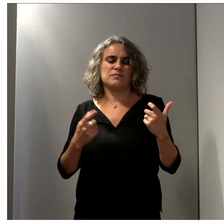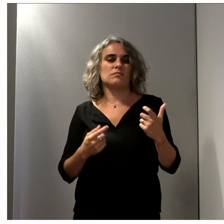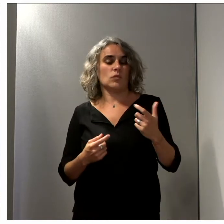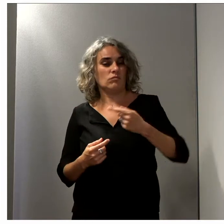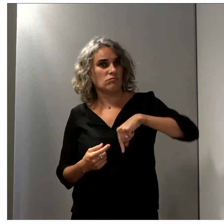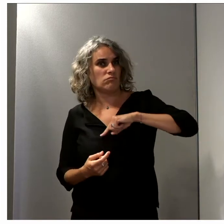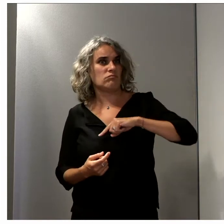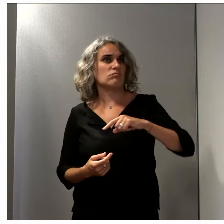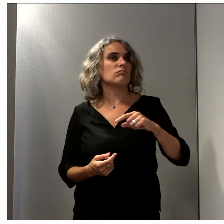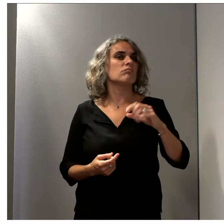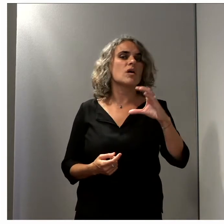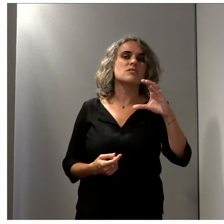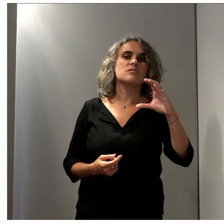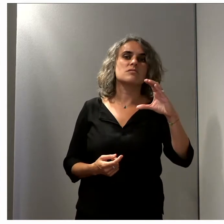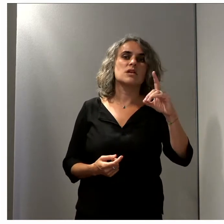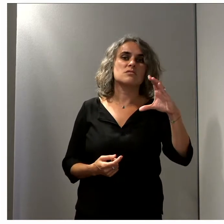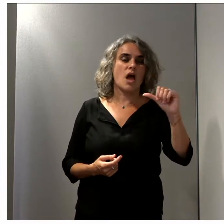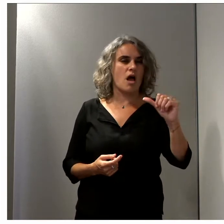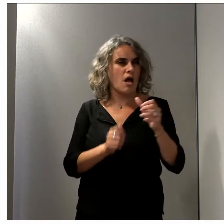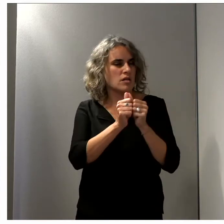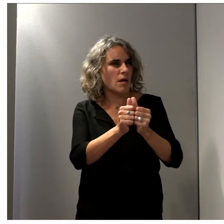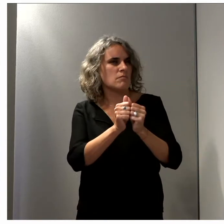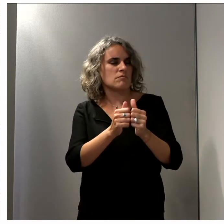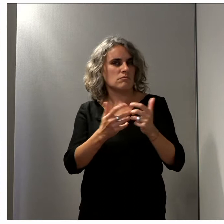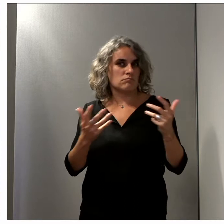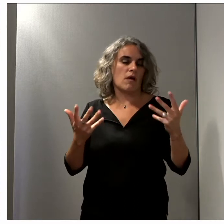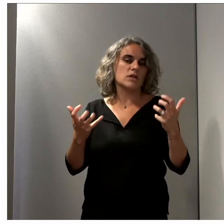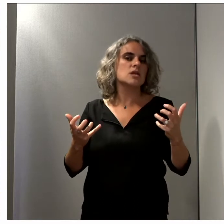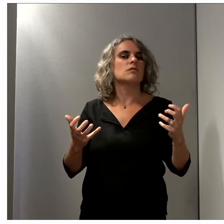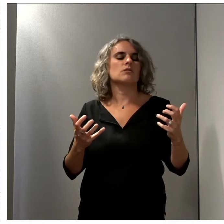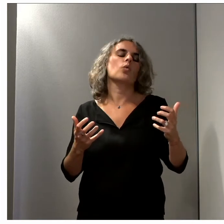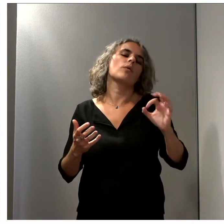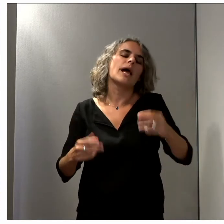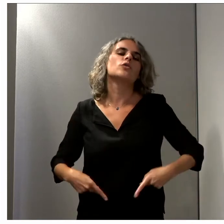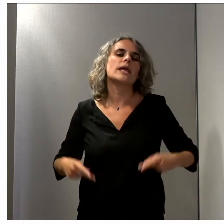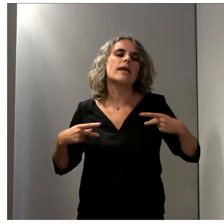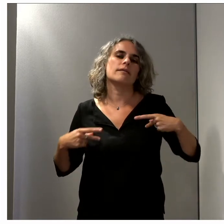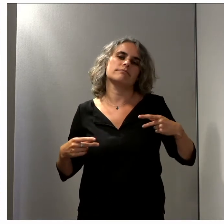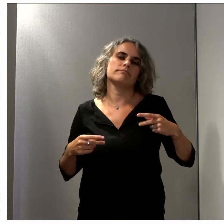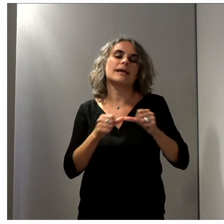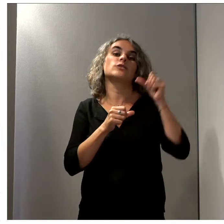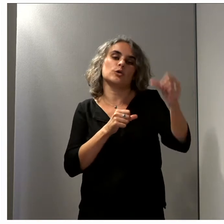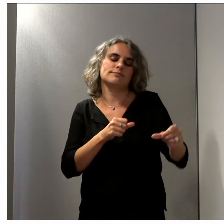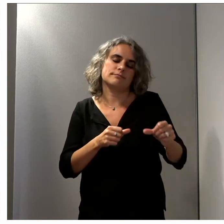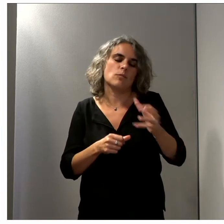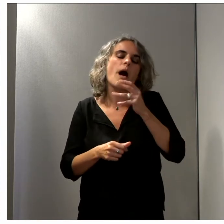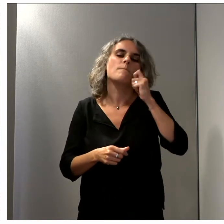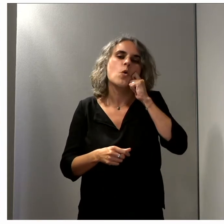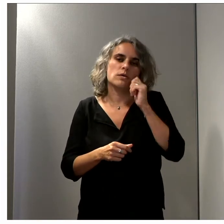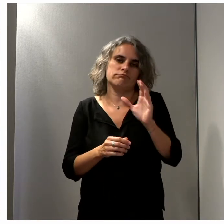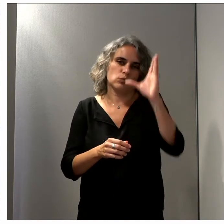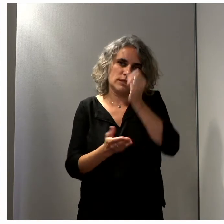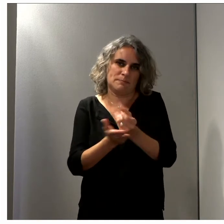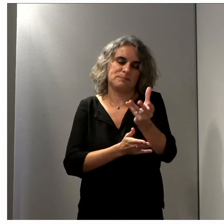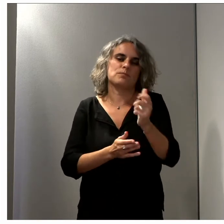CDCA avec nous, à avoir autour de ces tables virtuelles, puisque c'était des ateliers en visio, on ne l'a pas